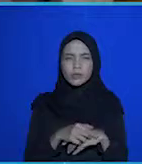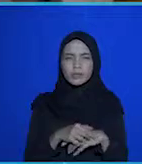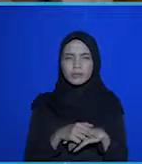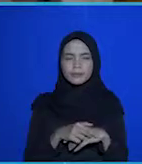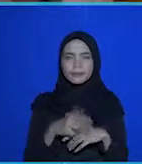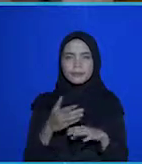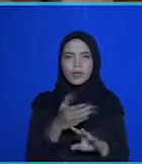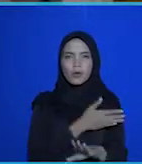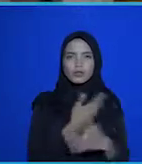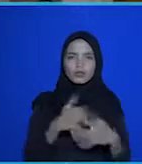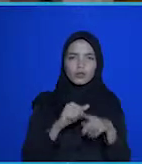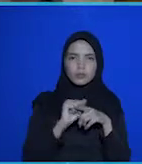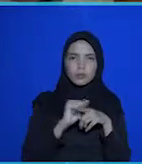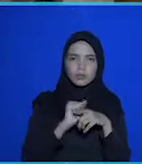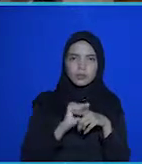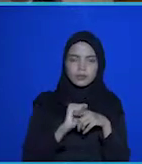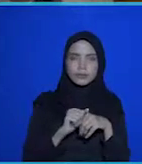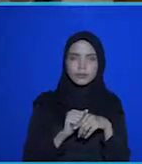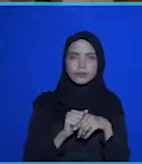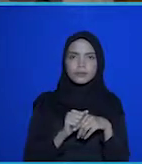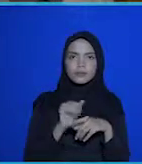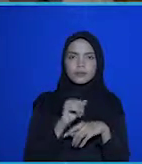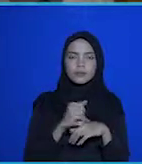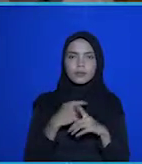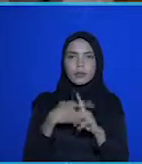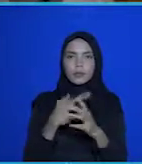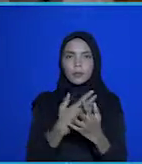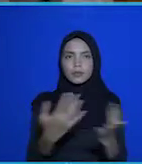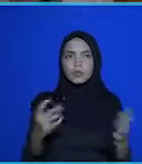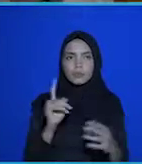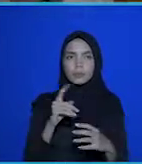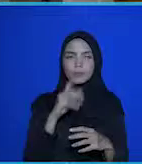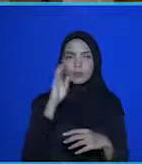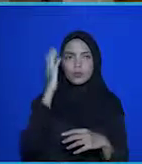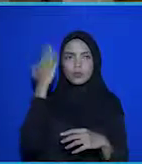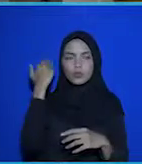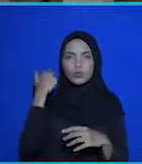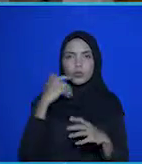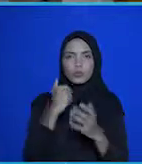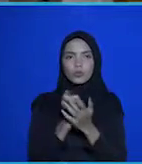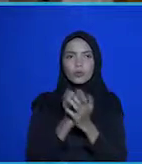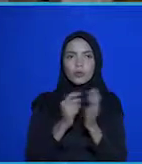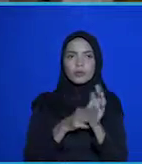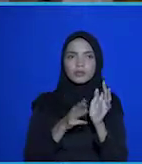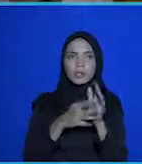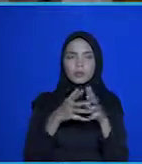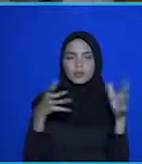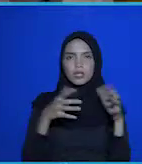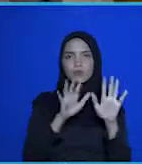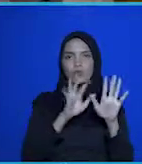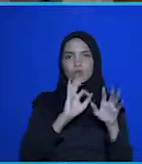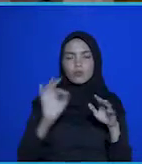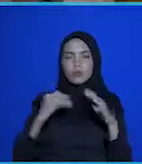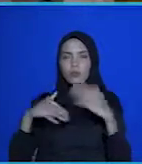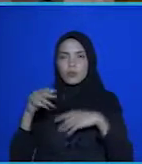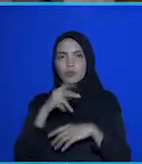melakukan pelatihan-pelatihan ya bersama masyarakat, namun ini yang dihadapi ini cukup besar, sekian puluh ribu,